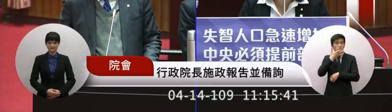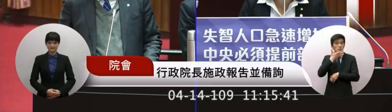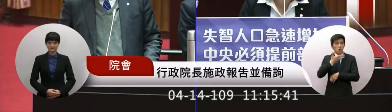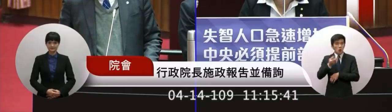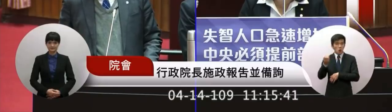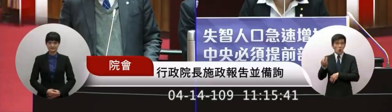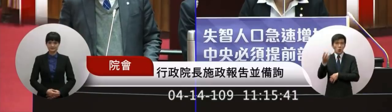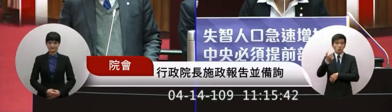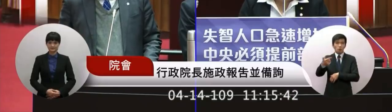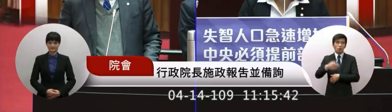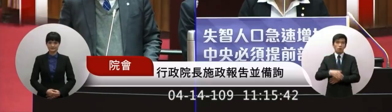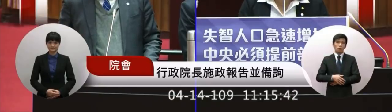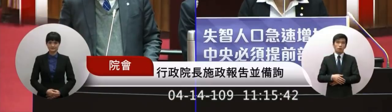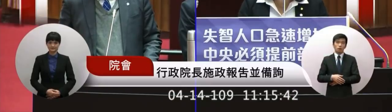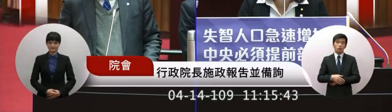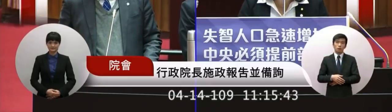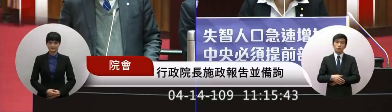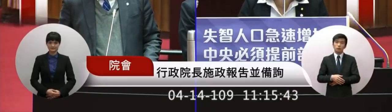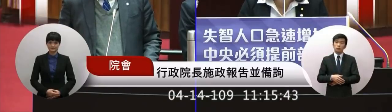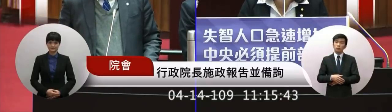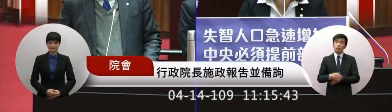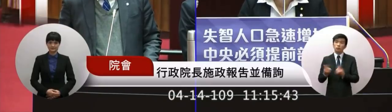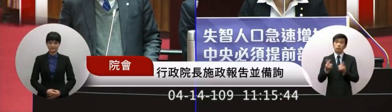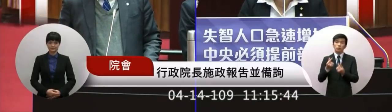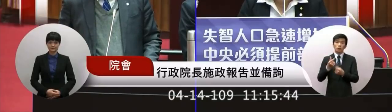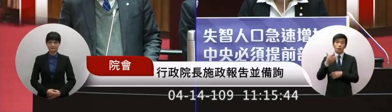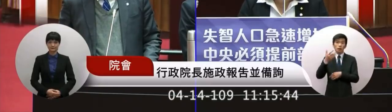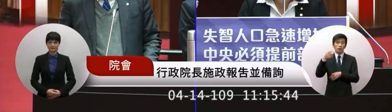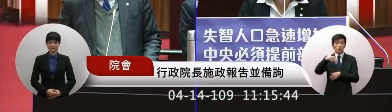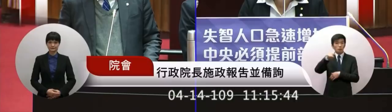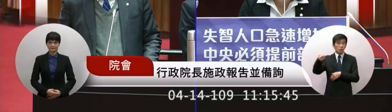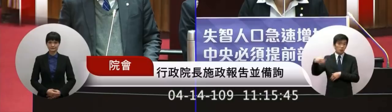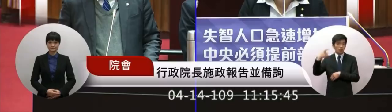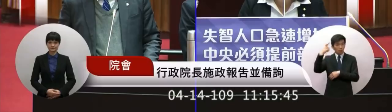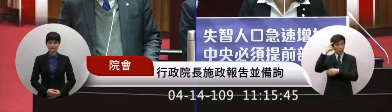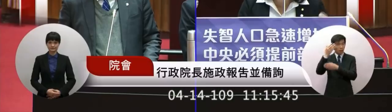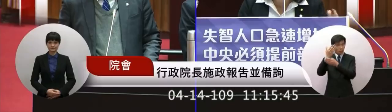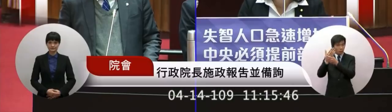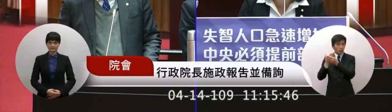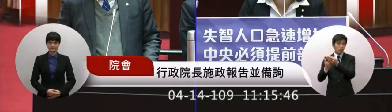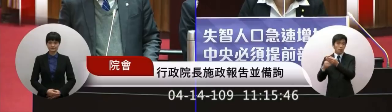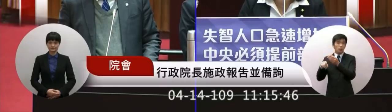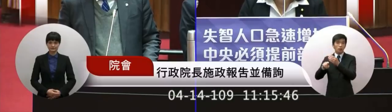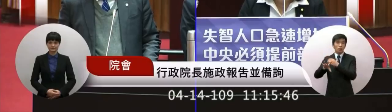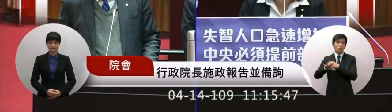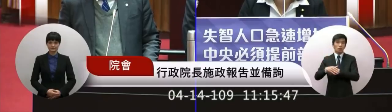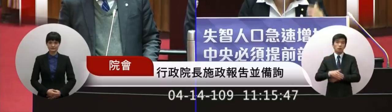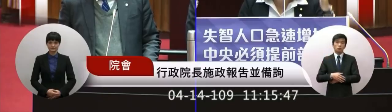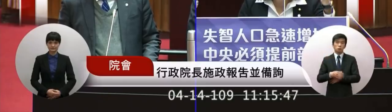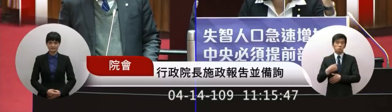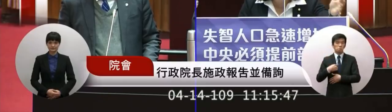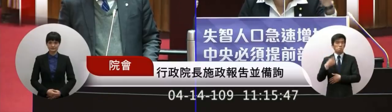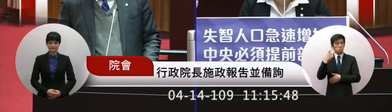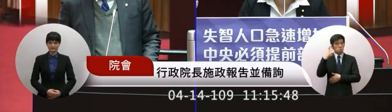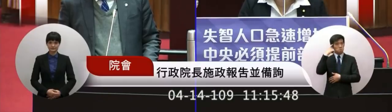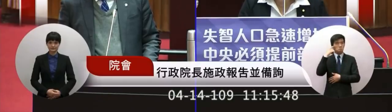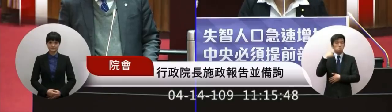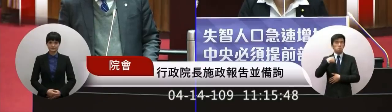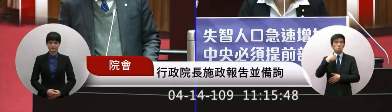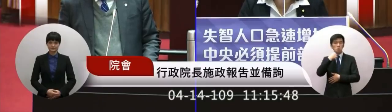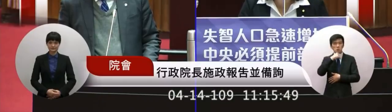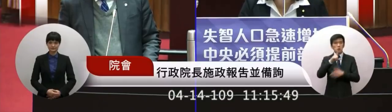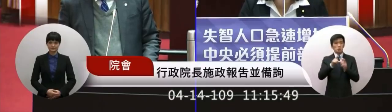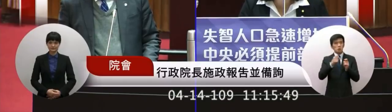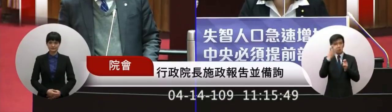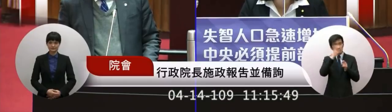尤其在老人私自的當中我覺得我們的長照我們要超前